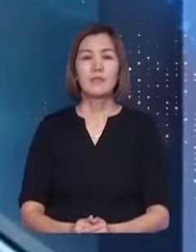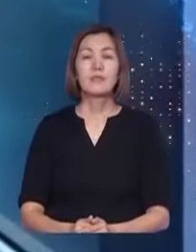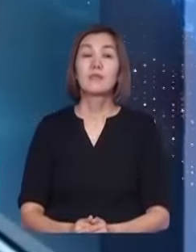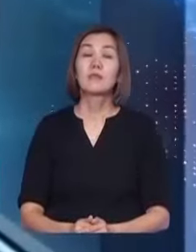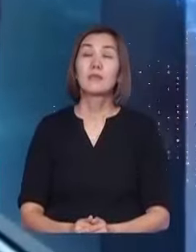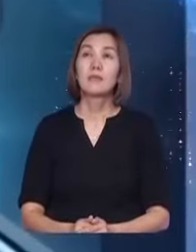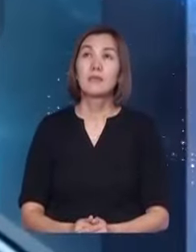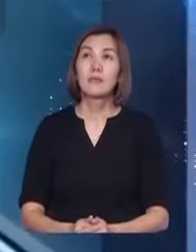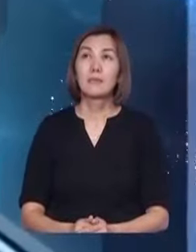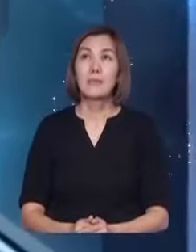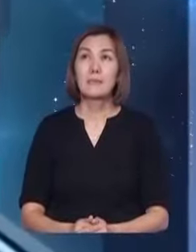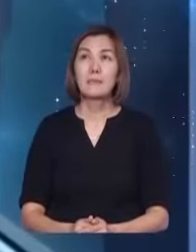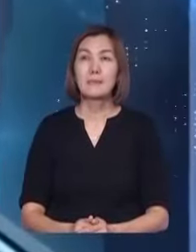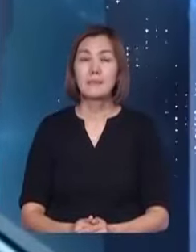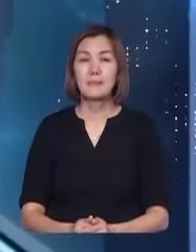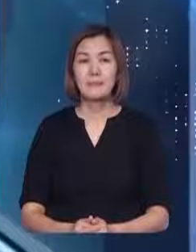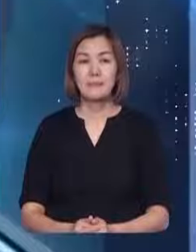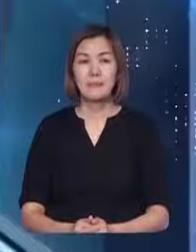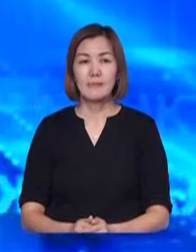Кенжебай, Жетісу арнасы.